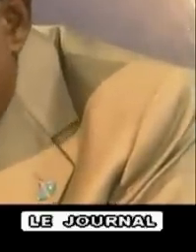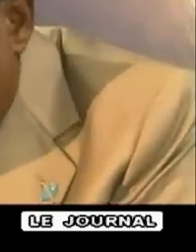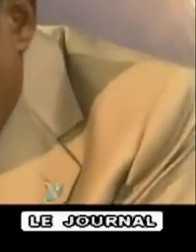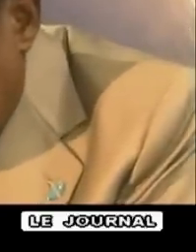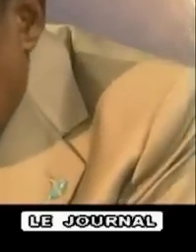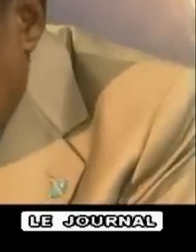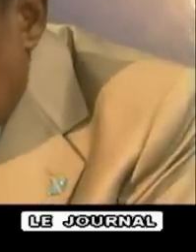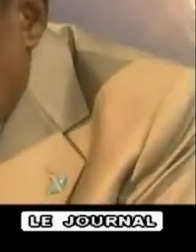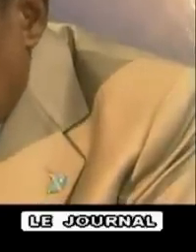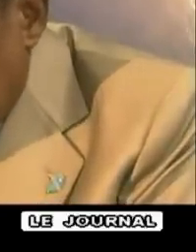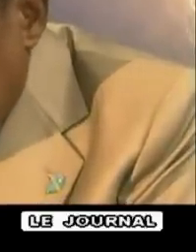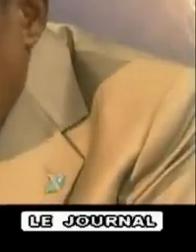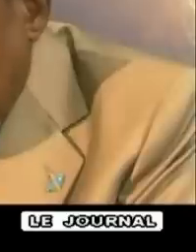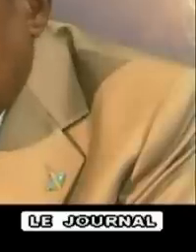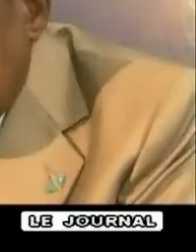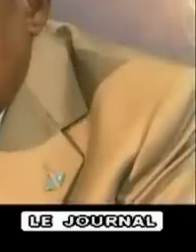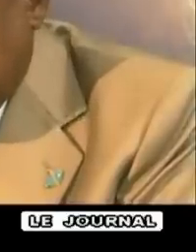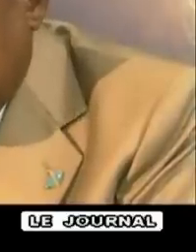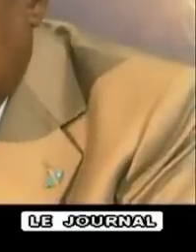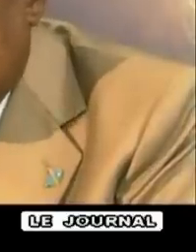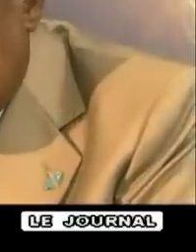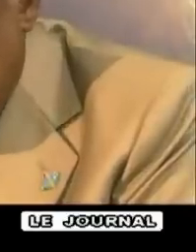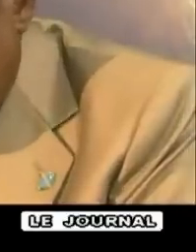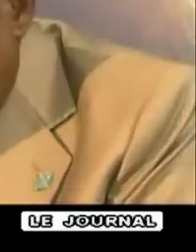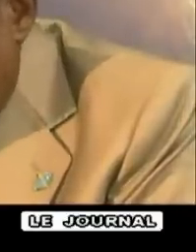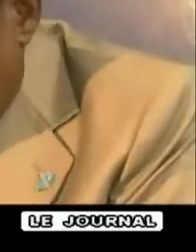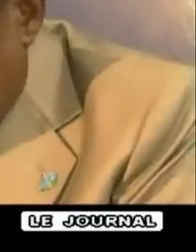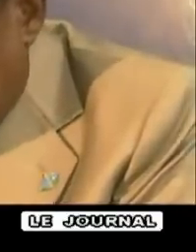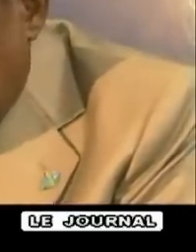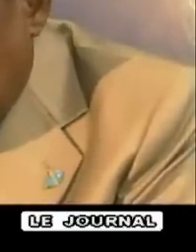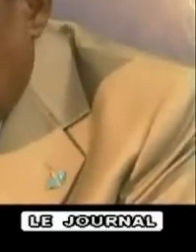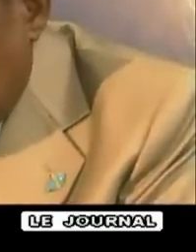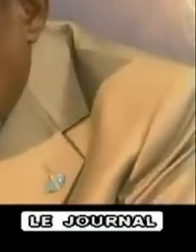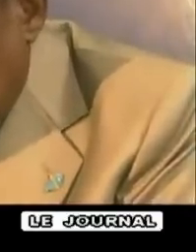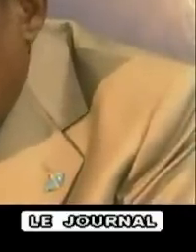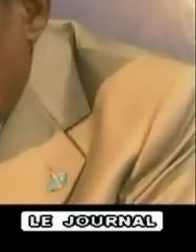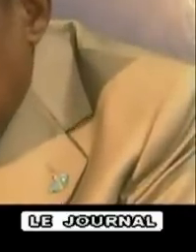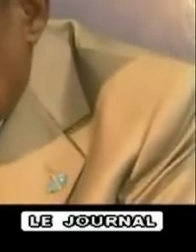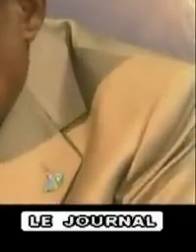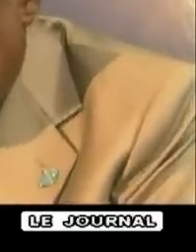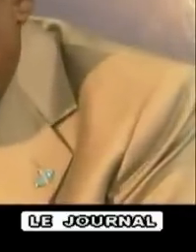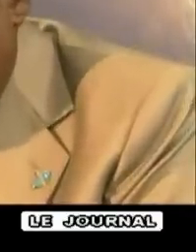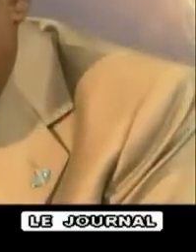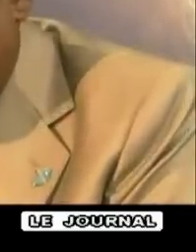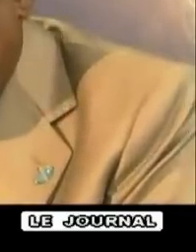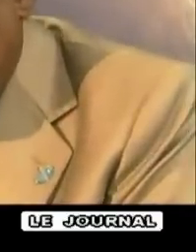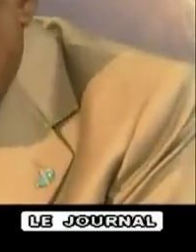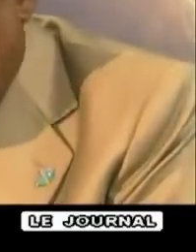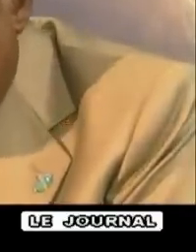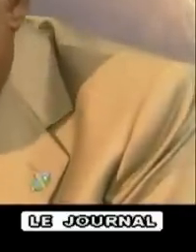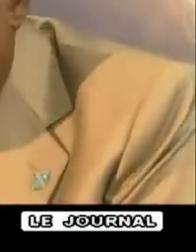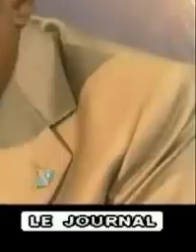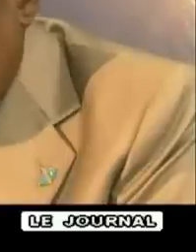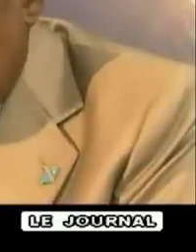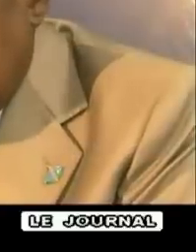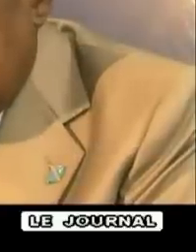va prendre, nous apprécierions aussi que les Congolaises et les Congolais, grâce